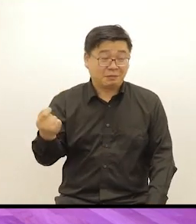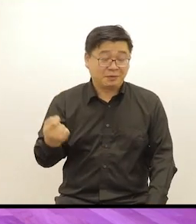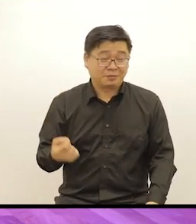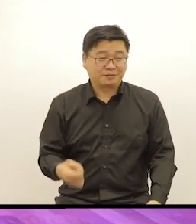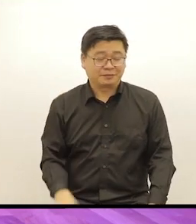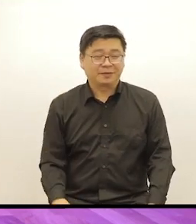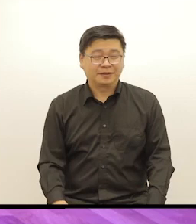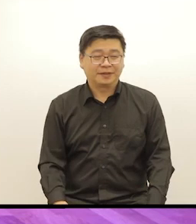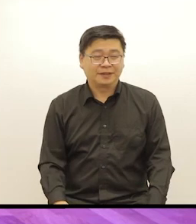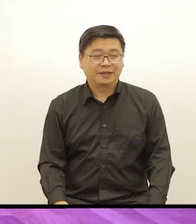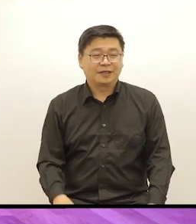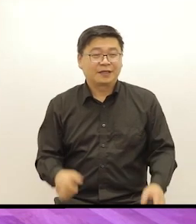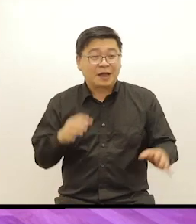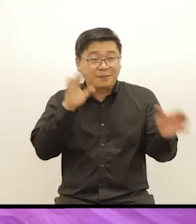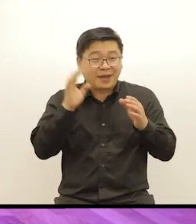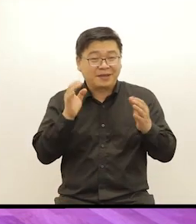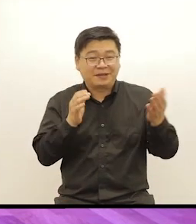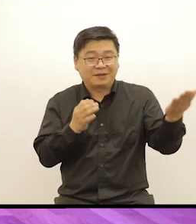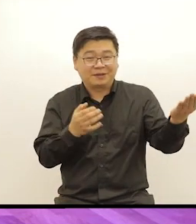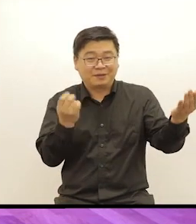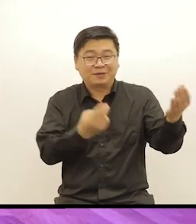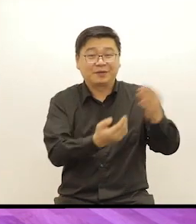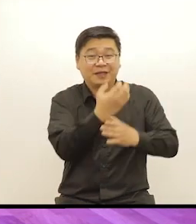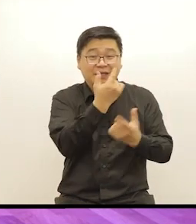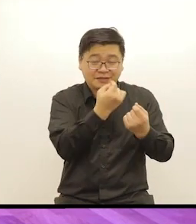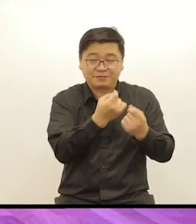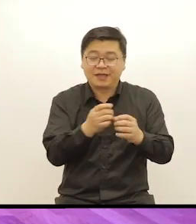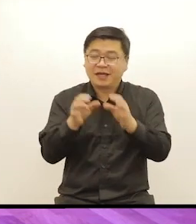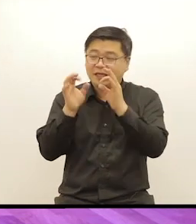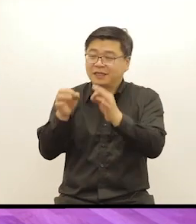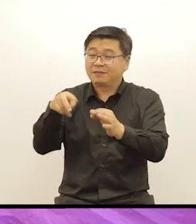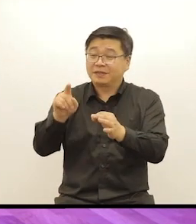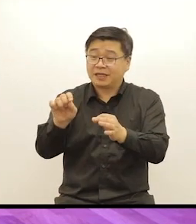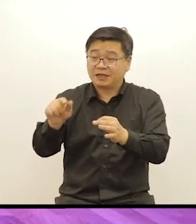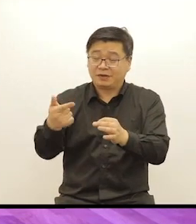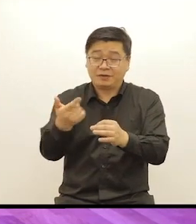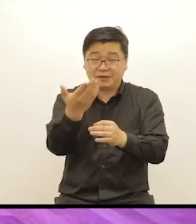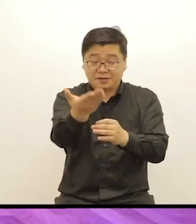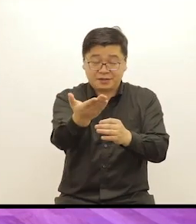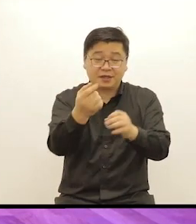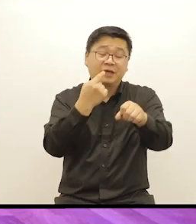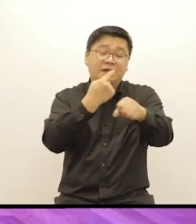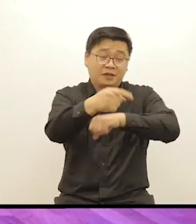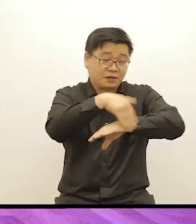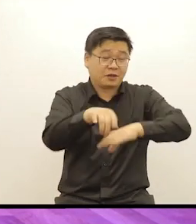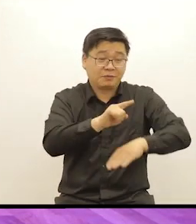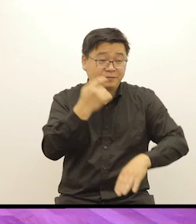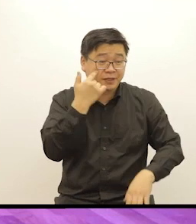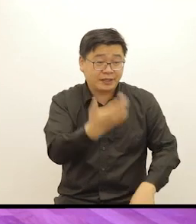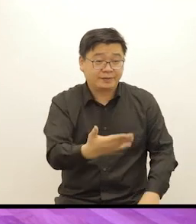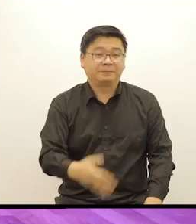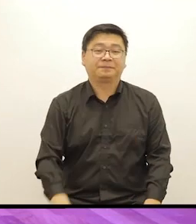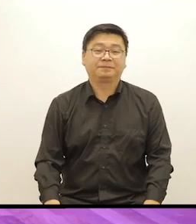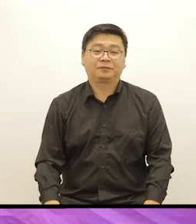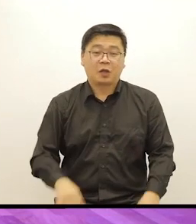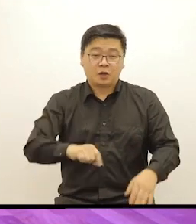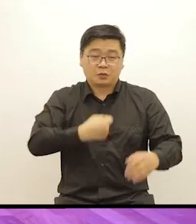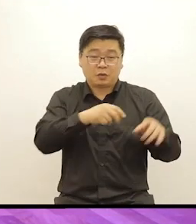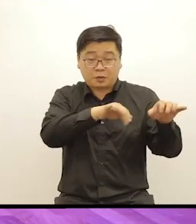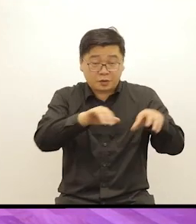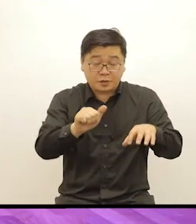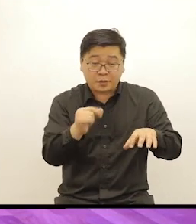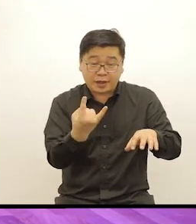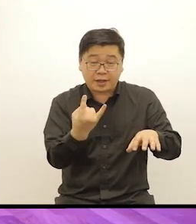네, 인정하잖아요. 예. 또 한 명의 팬이 생긴 순간입니다. 김상훈 씨는 내년에 뭐 어떠한